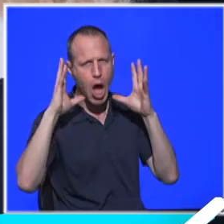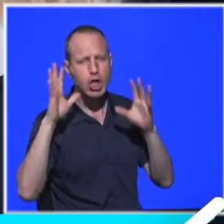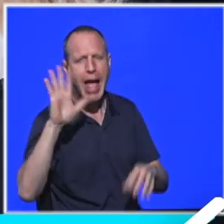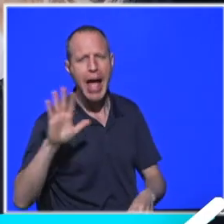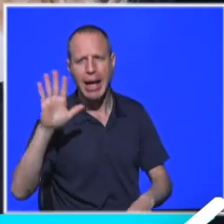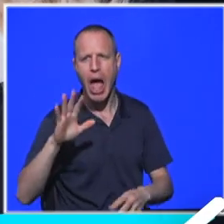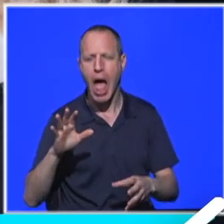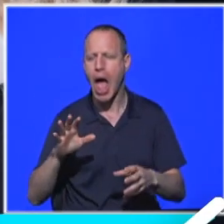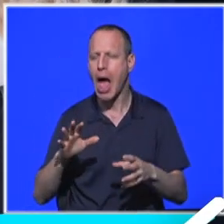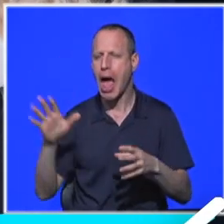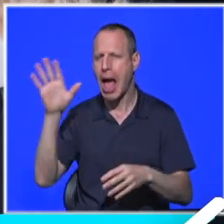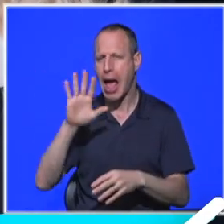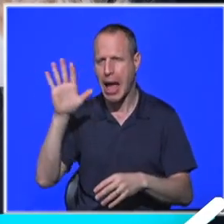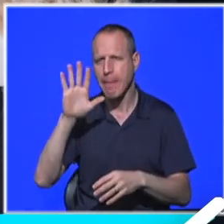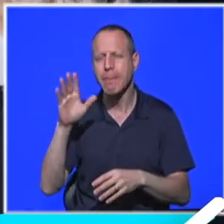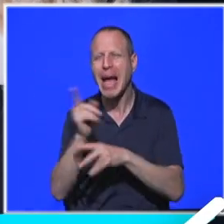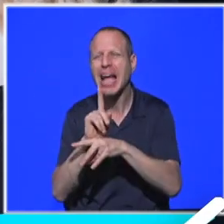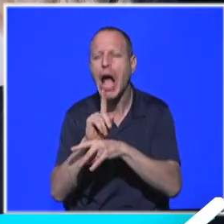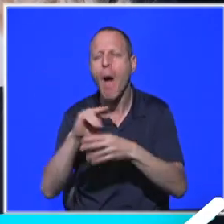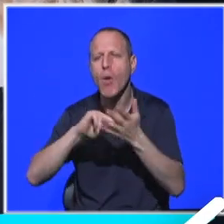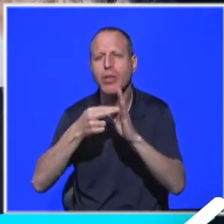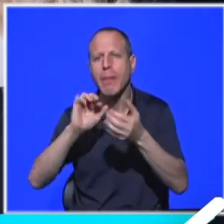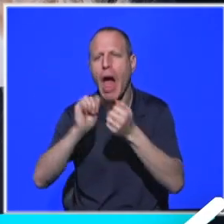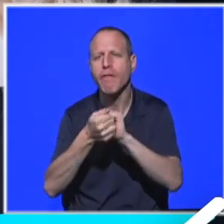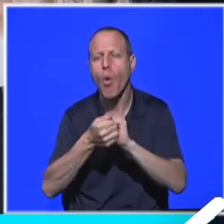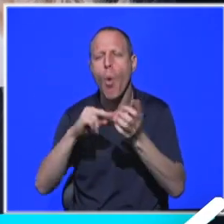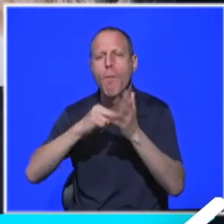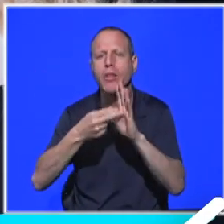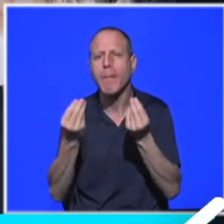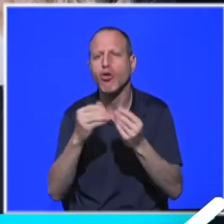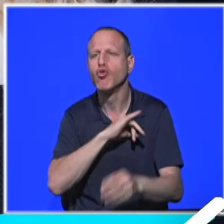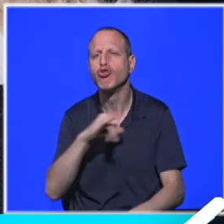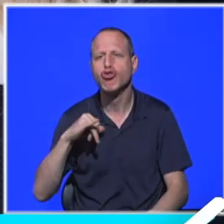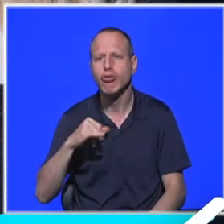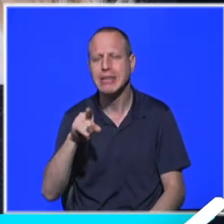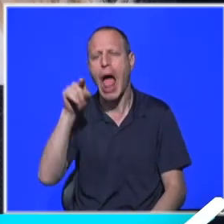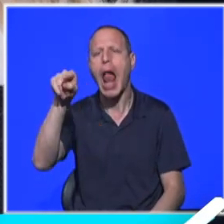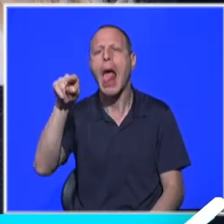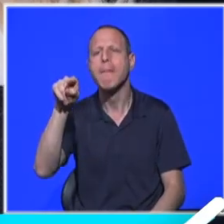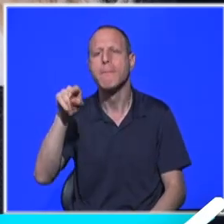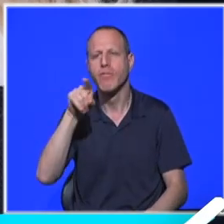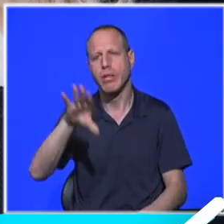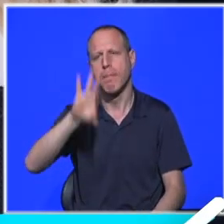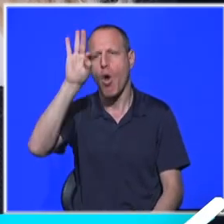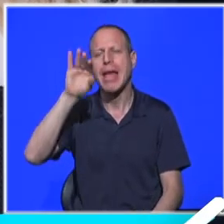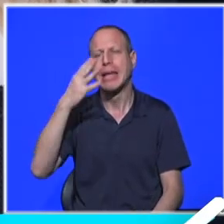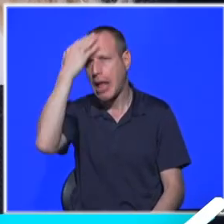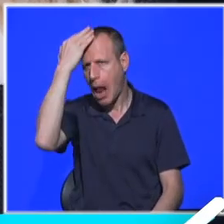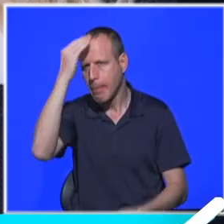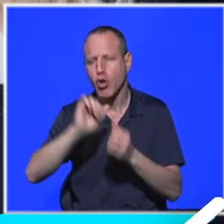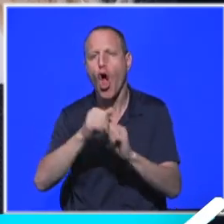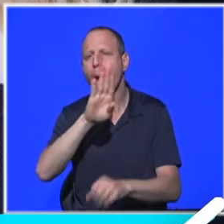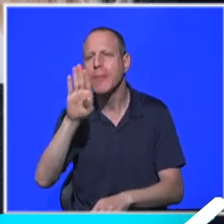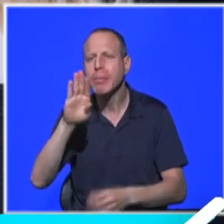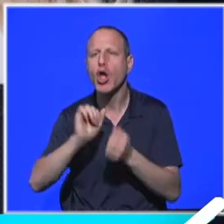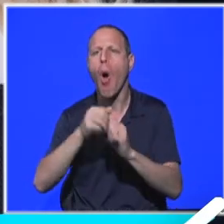ברקע שהפוליטיקאים הפכו את הפוליטיקה למשהו אישי, וזה עליהם, ואתה מצביע ליאיר לפיד, או לביבי